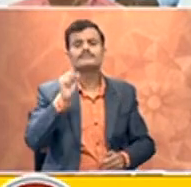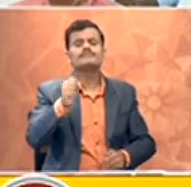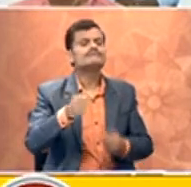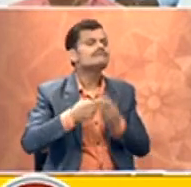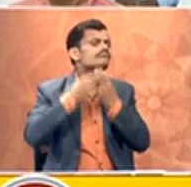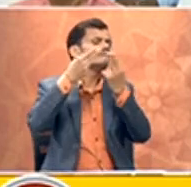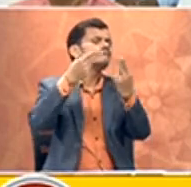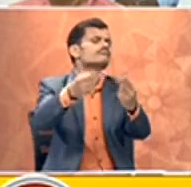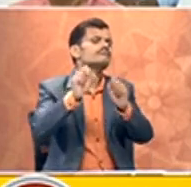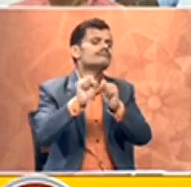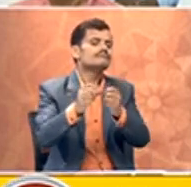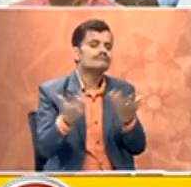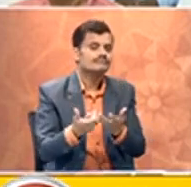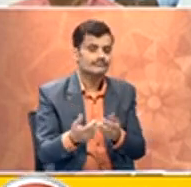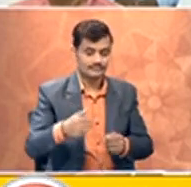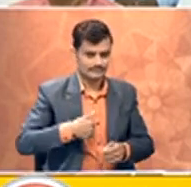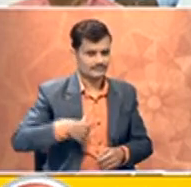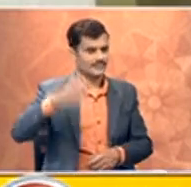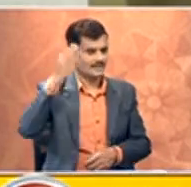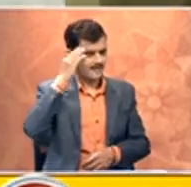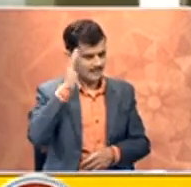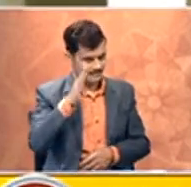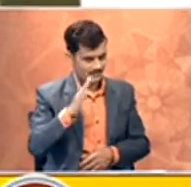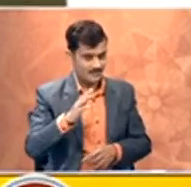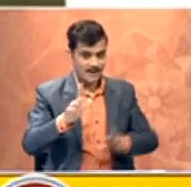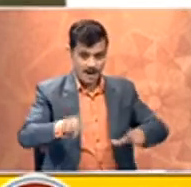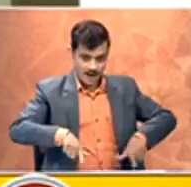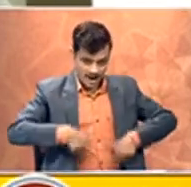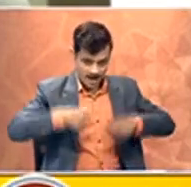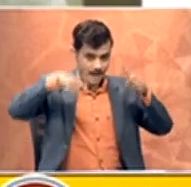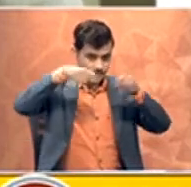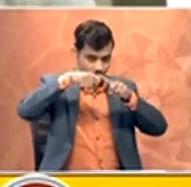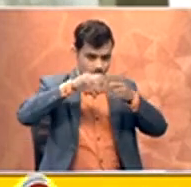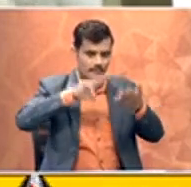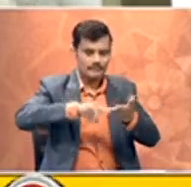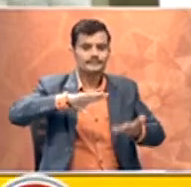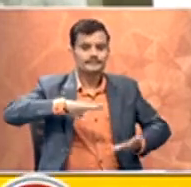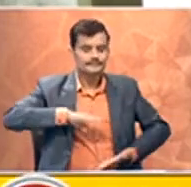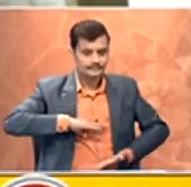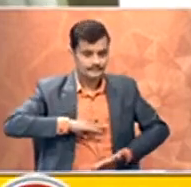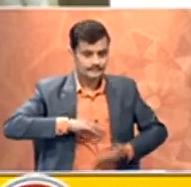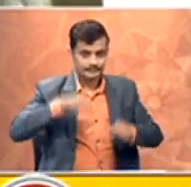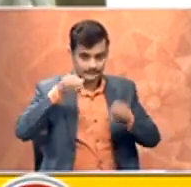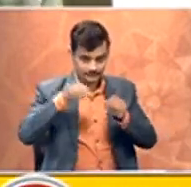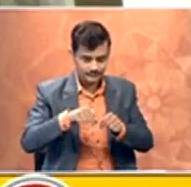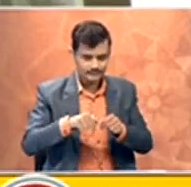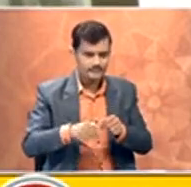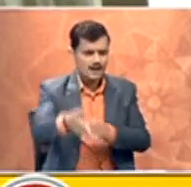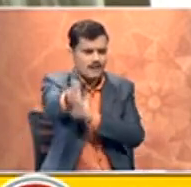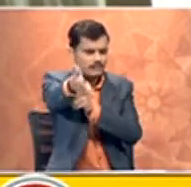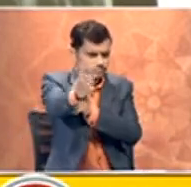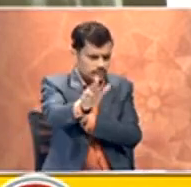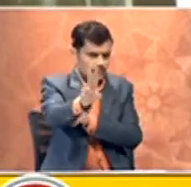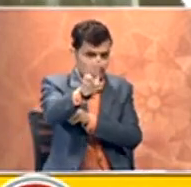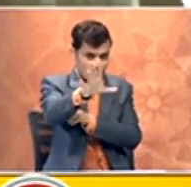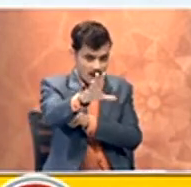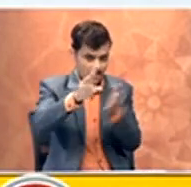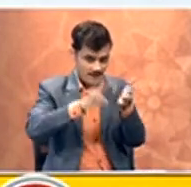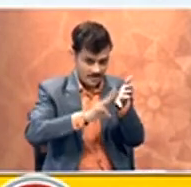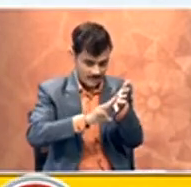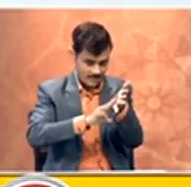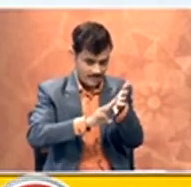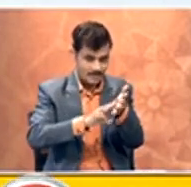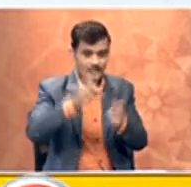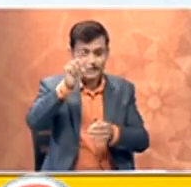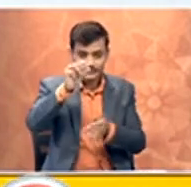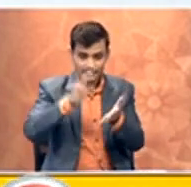में। सर मैं प्रॉपर कोल्हापुर महाराष्ट्र से हूँ। मैं शूटिंग में 25 मीटर स्पोर्ट्स पिस्टल और 10